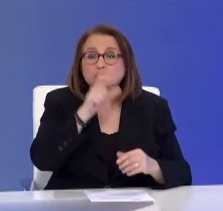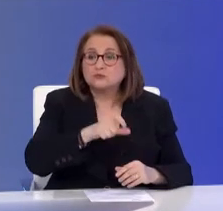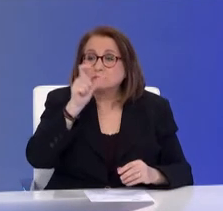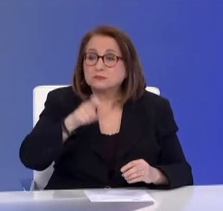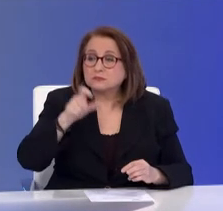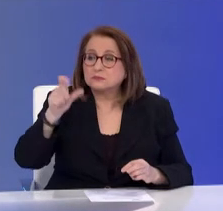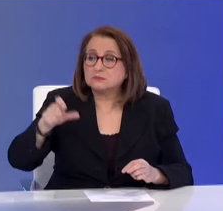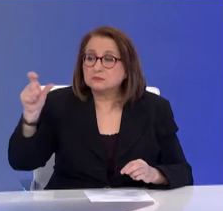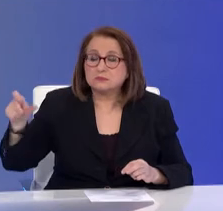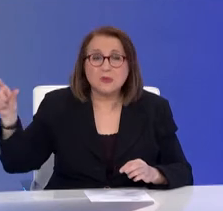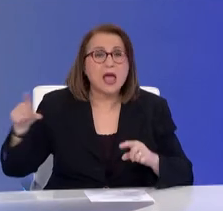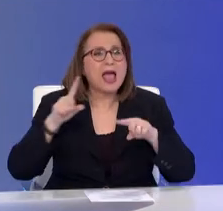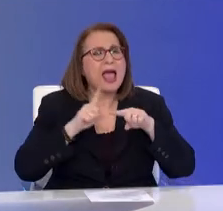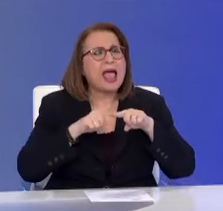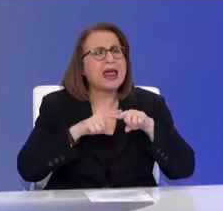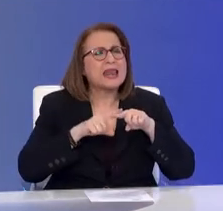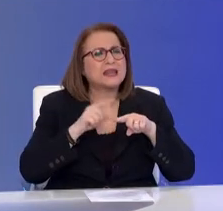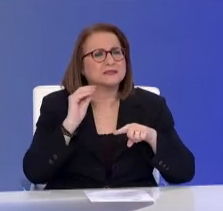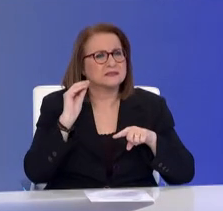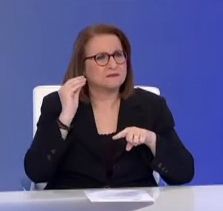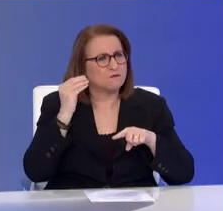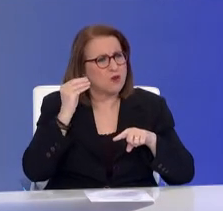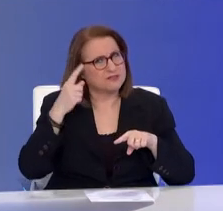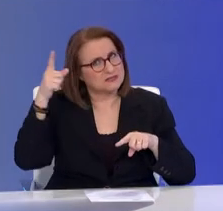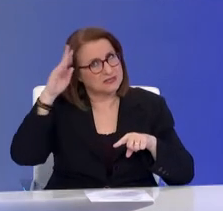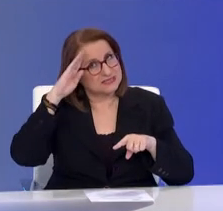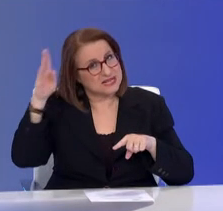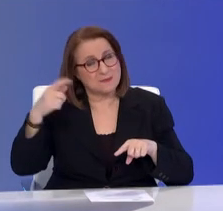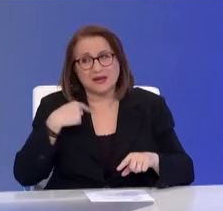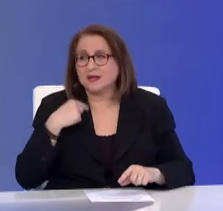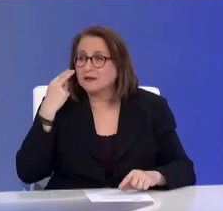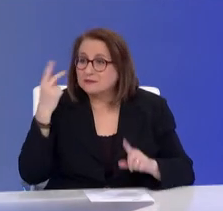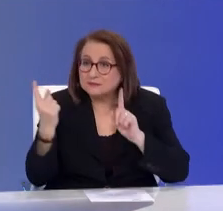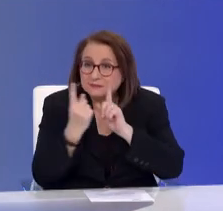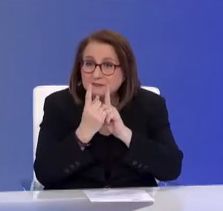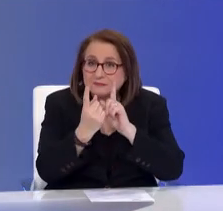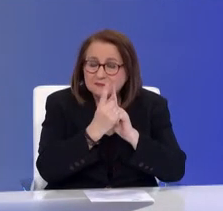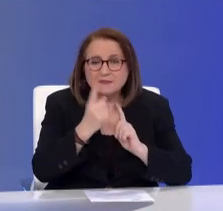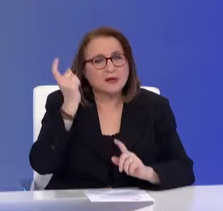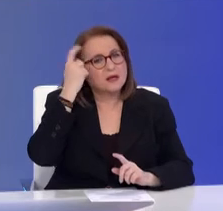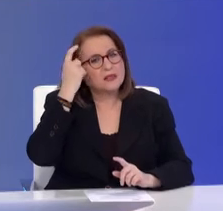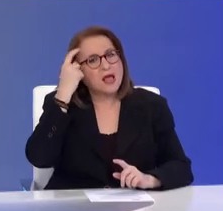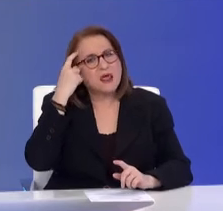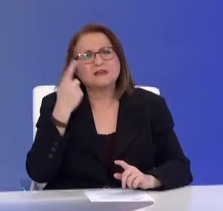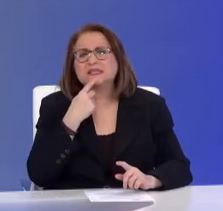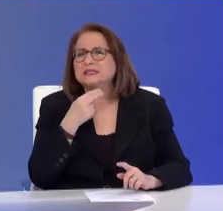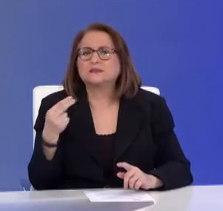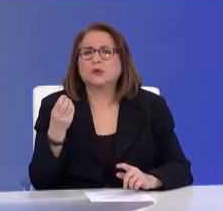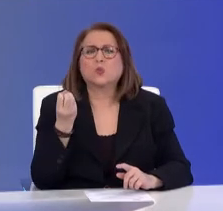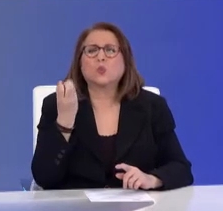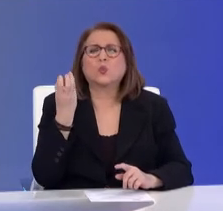σύγχρονο πνεύμα της Ελλάδος, η ελληνική κουλτούρα και ο πολιτισμός,